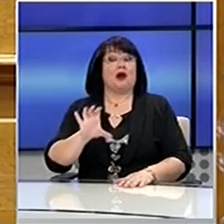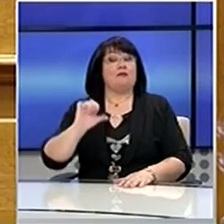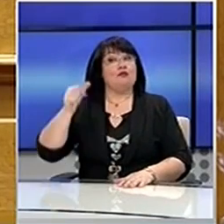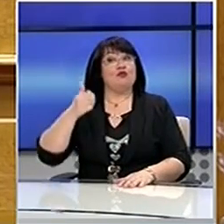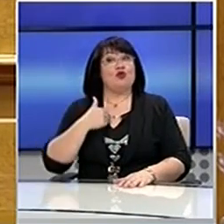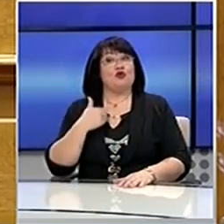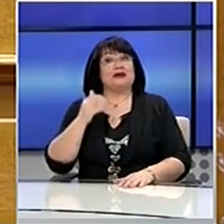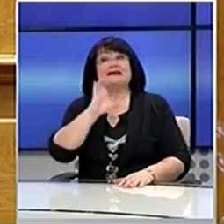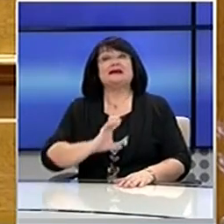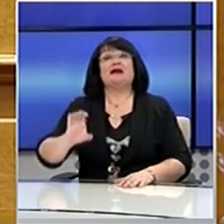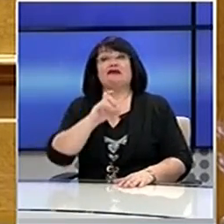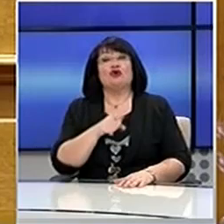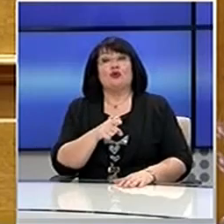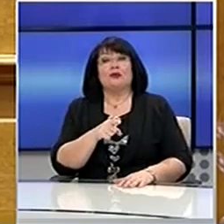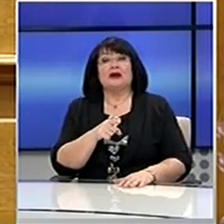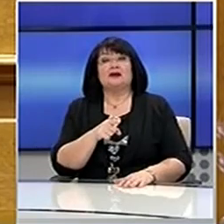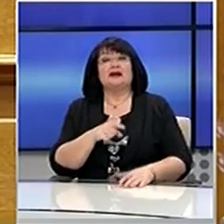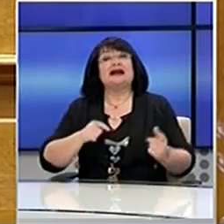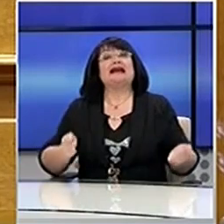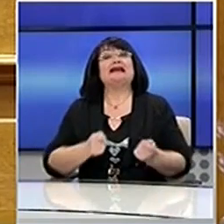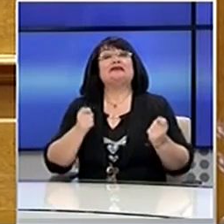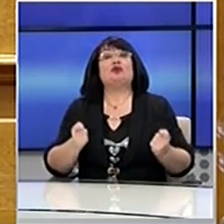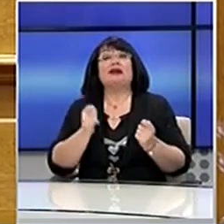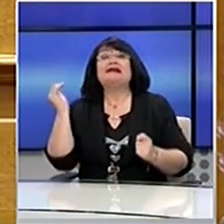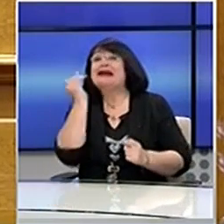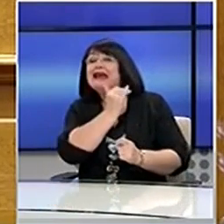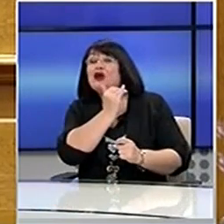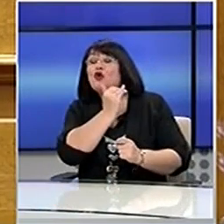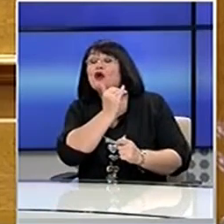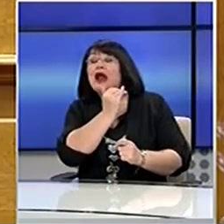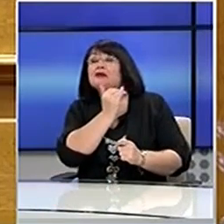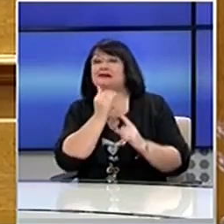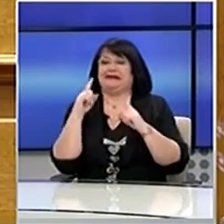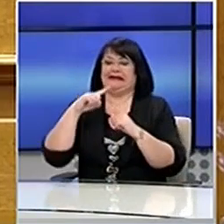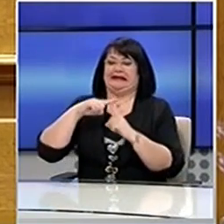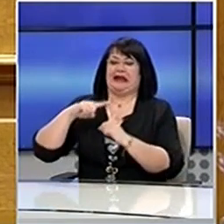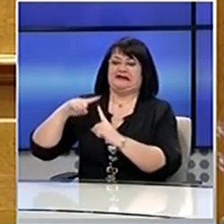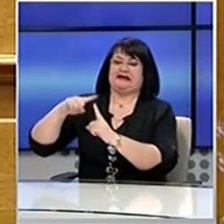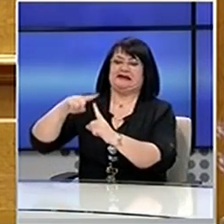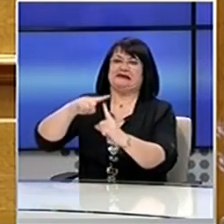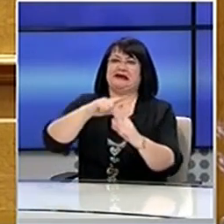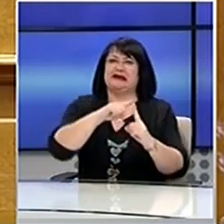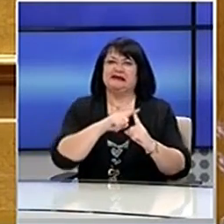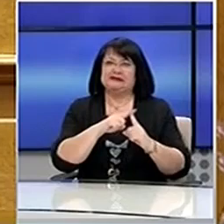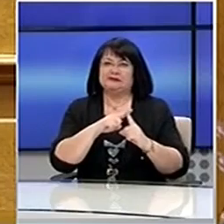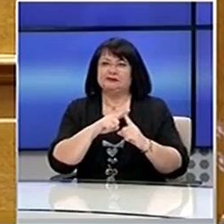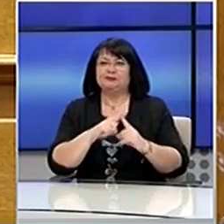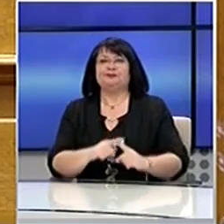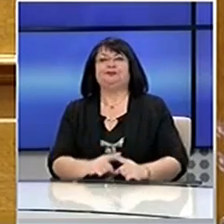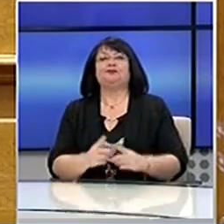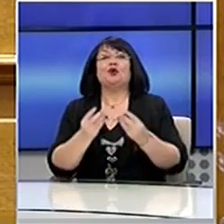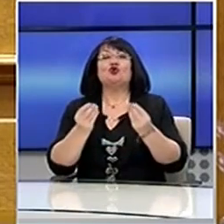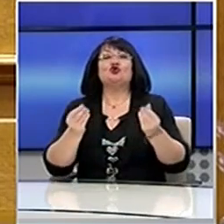η πρώτη χώρα στην Ευρώπη η οποία χρησιμοποίησε rapid test. Και τα έχουμε επιστρατεύσει με έναν τρόπο